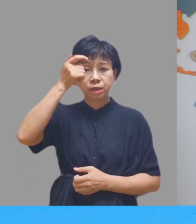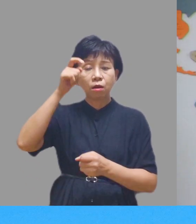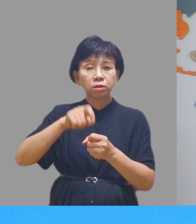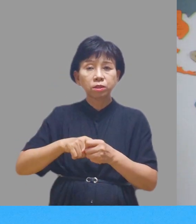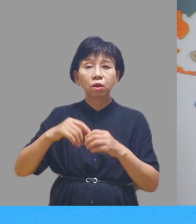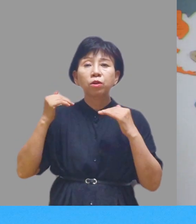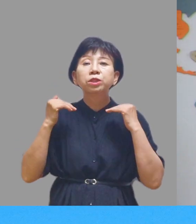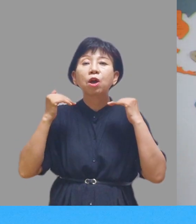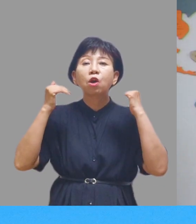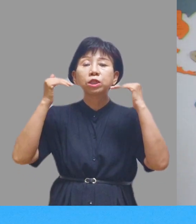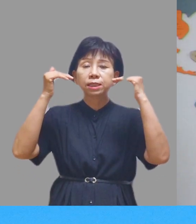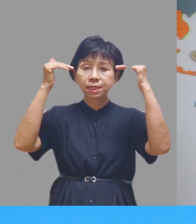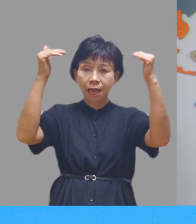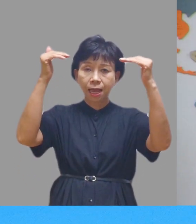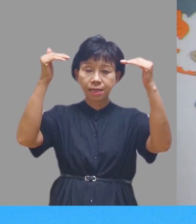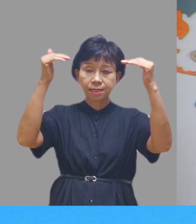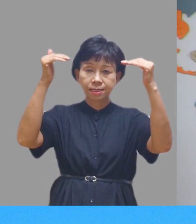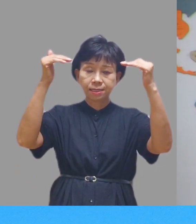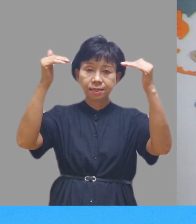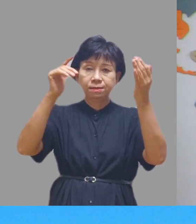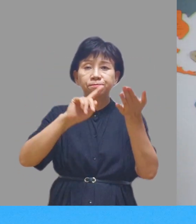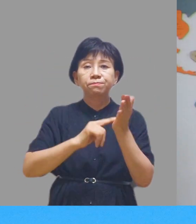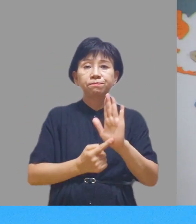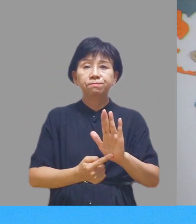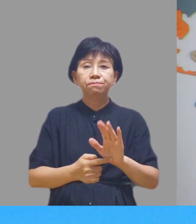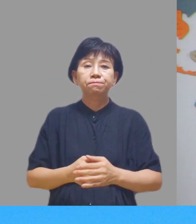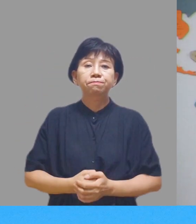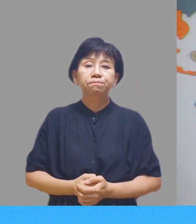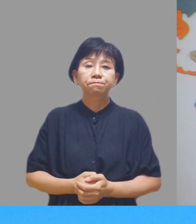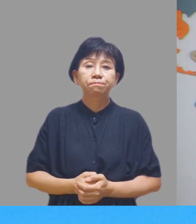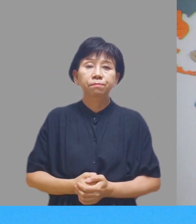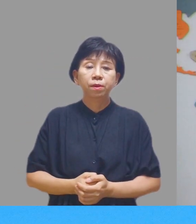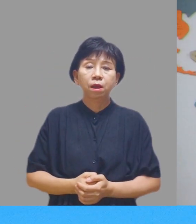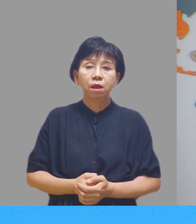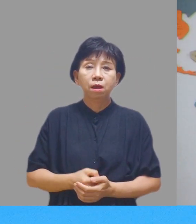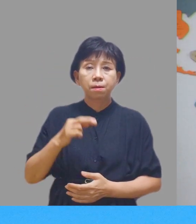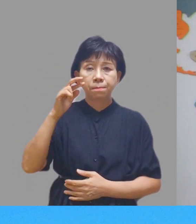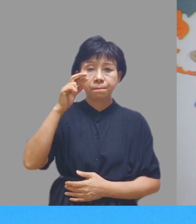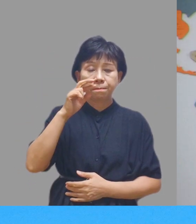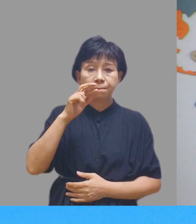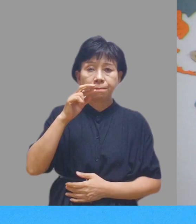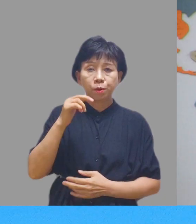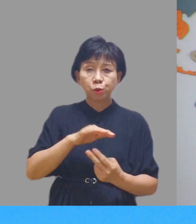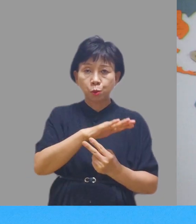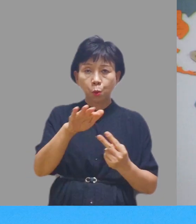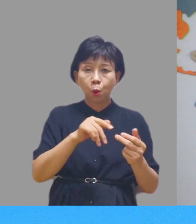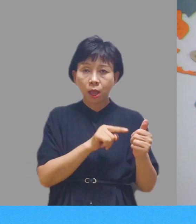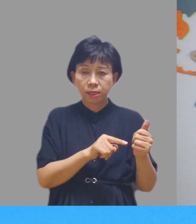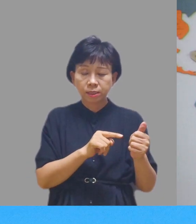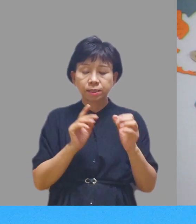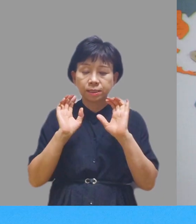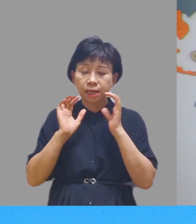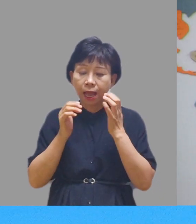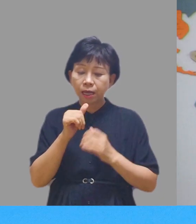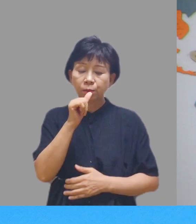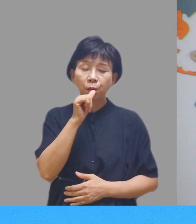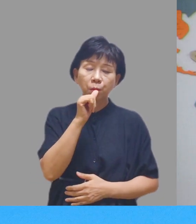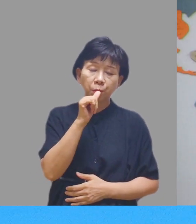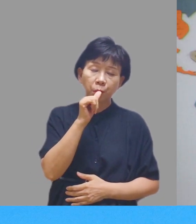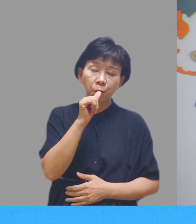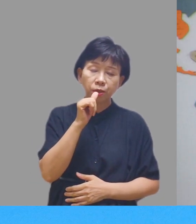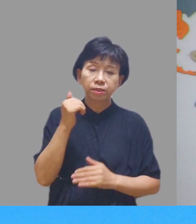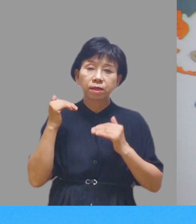성장의 단계를 잘 보여주고 있습니다. 사도 요한은요, 어린아이, 다음